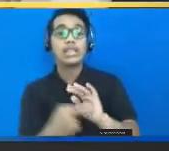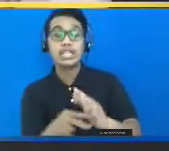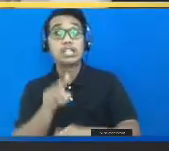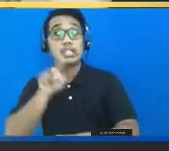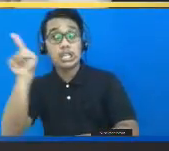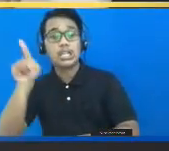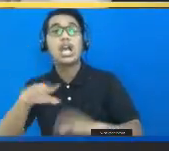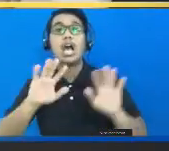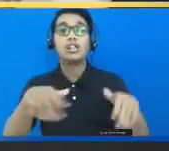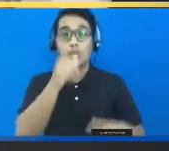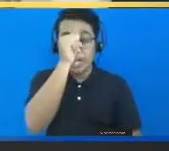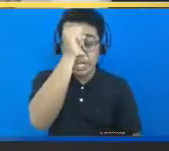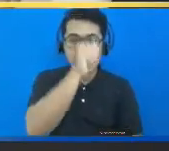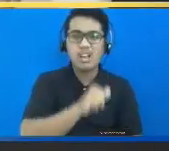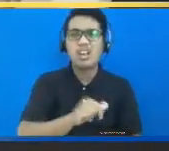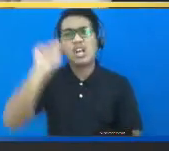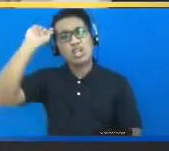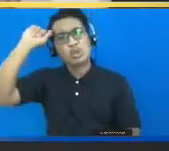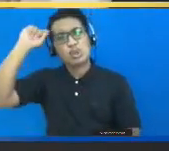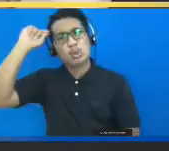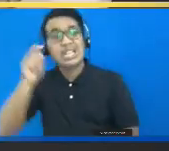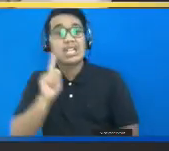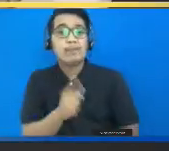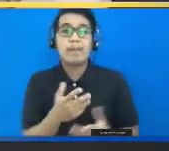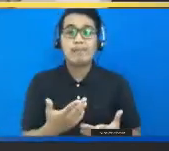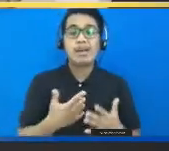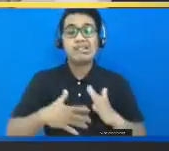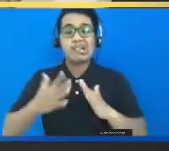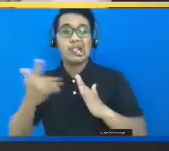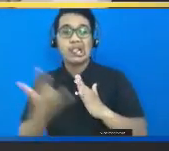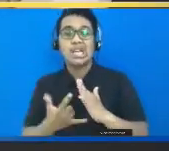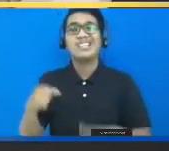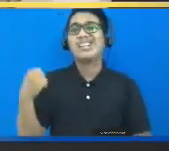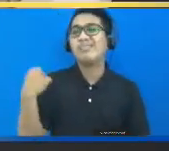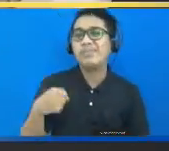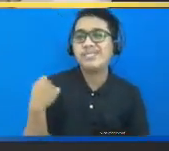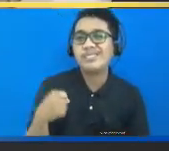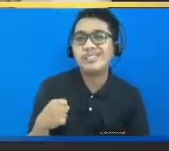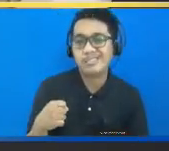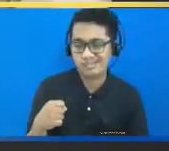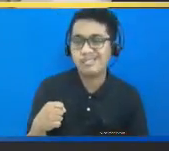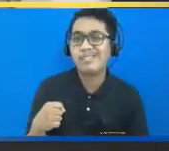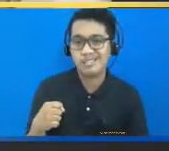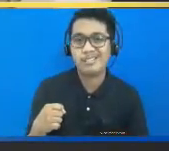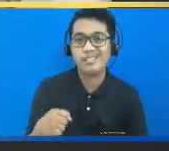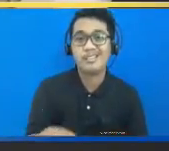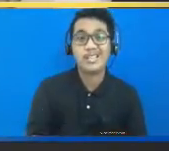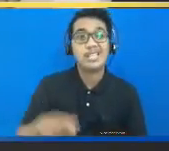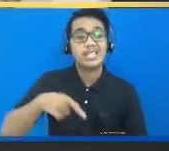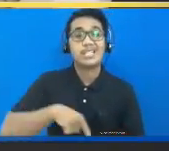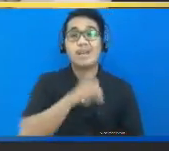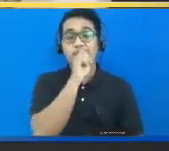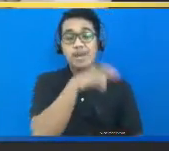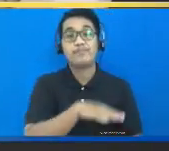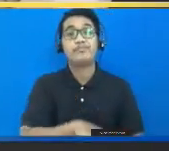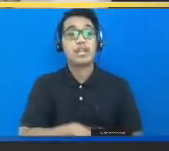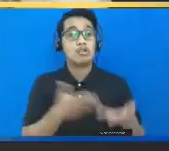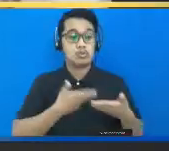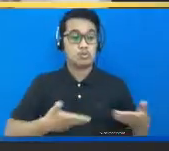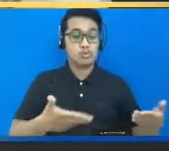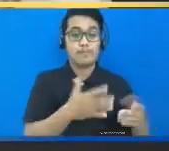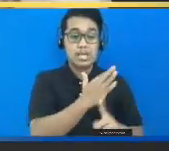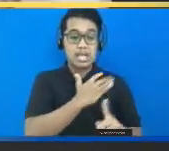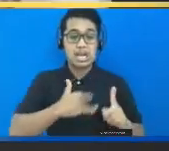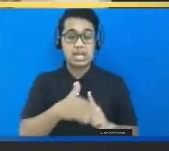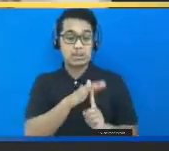listrik itu sulit dijalankan Karena orang itu nggak mungkin tinggal di rumah Ya ini yang saya katakan karena itu perlindungan sosial